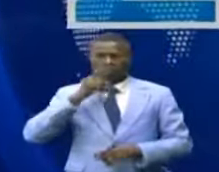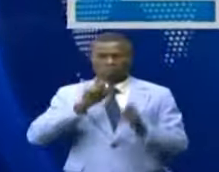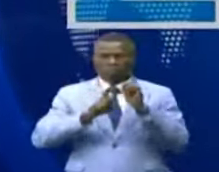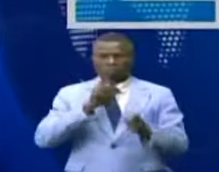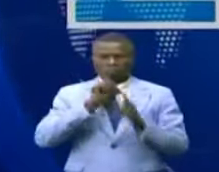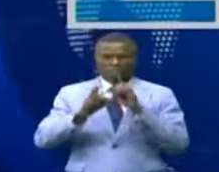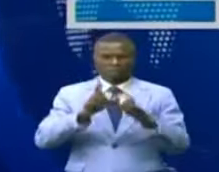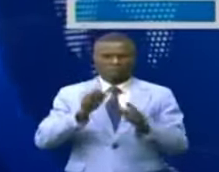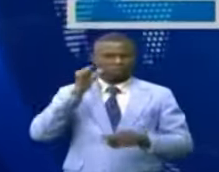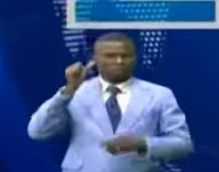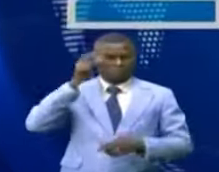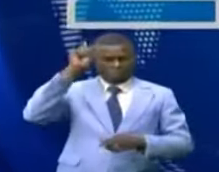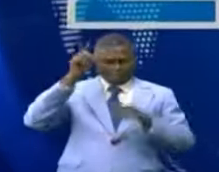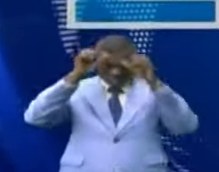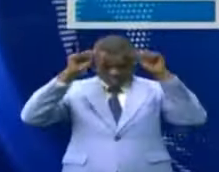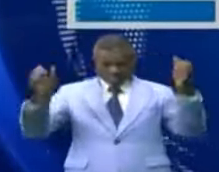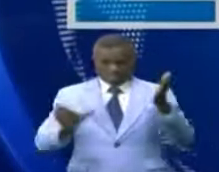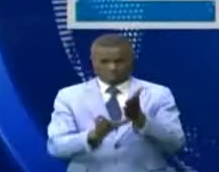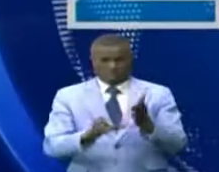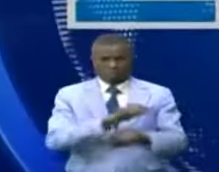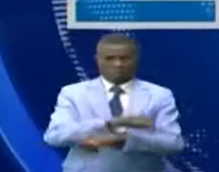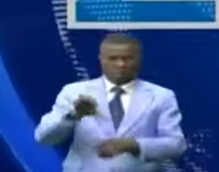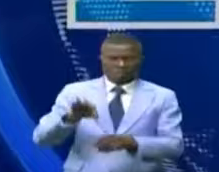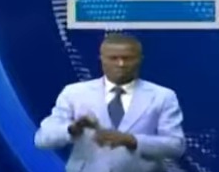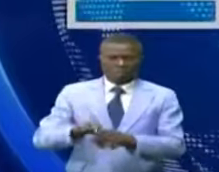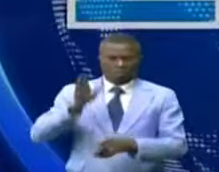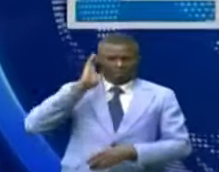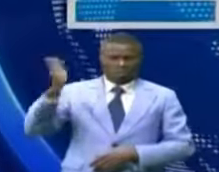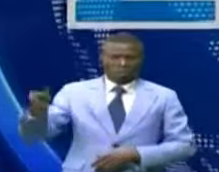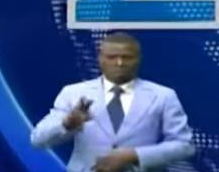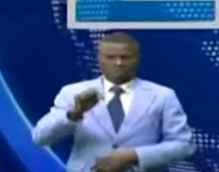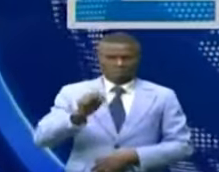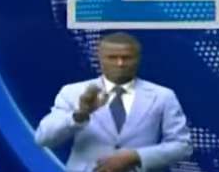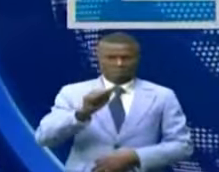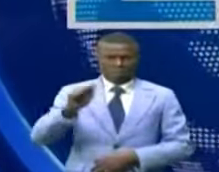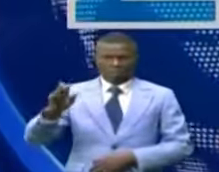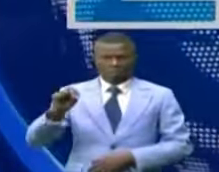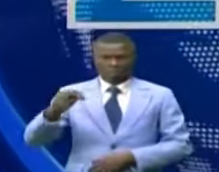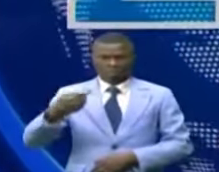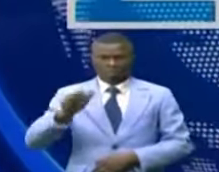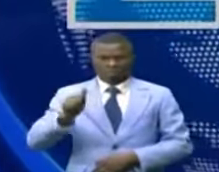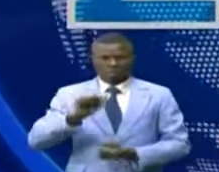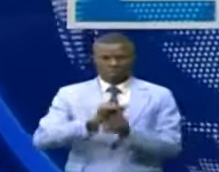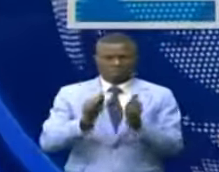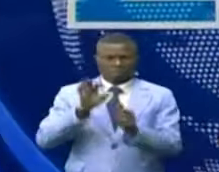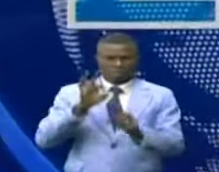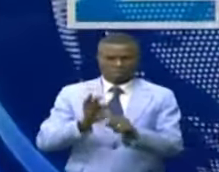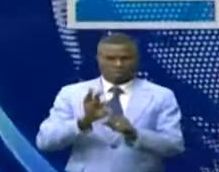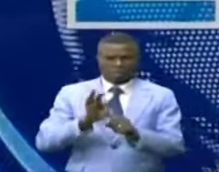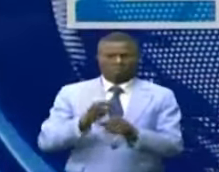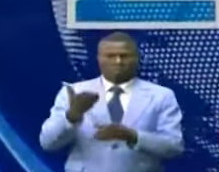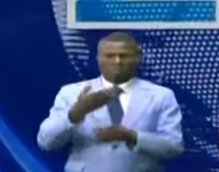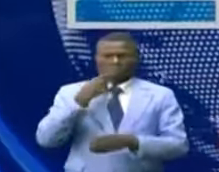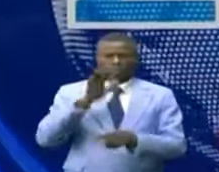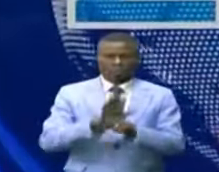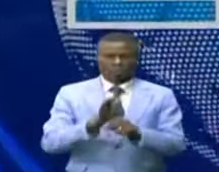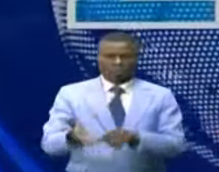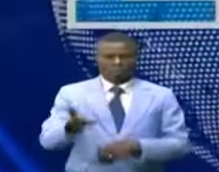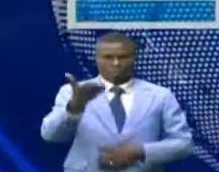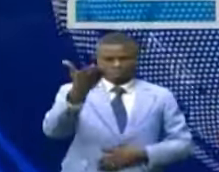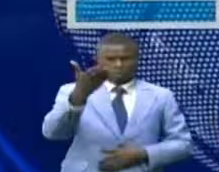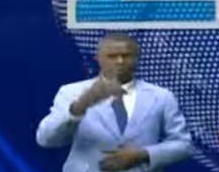premier vice-président de la CENI, Bienvenue Ilanga. Les échéances électorales étaient au cœur de ces entrevues. Titi